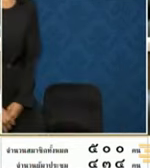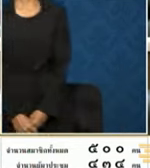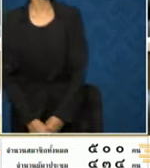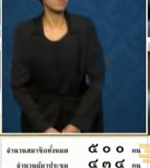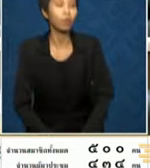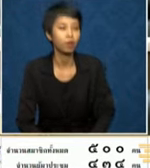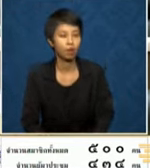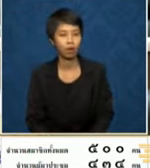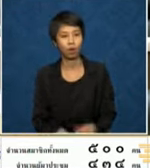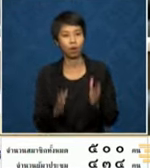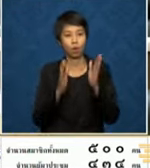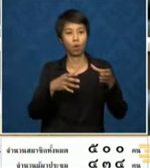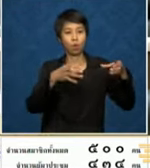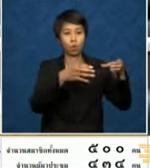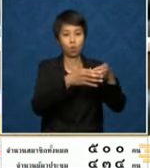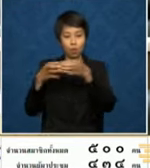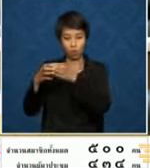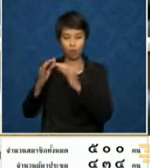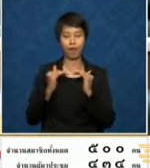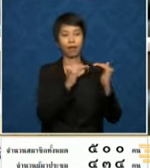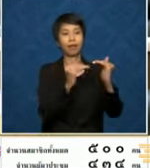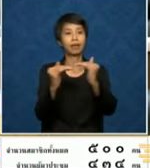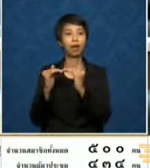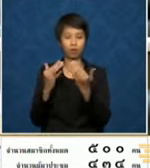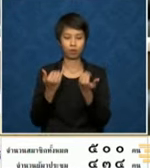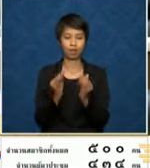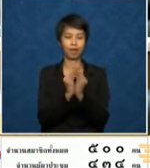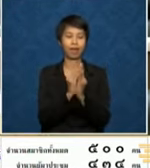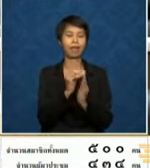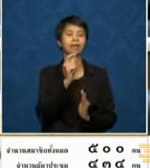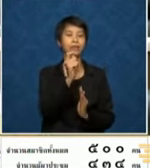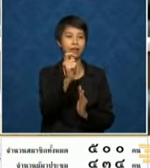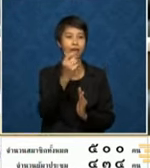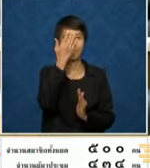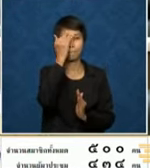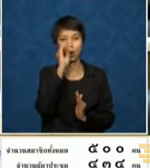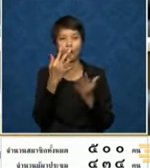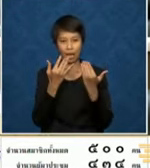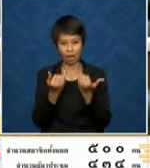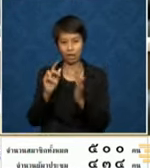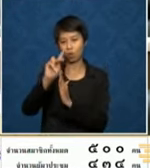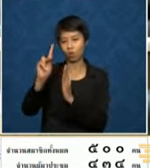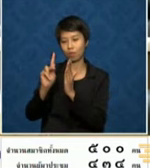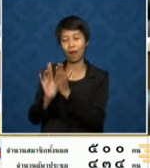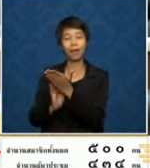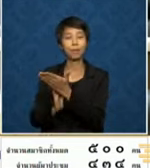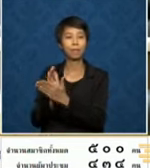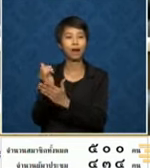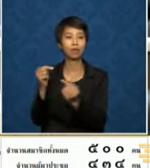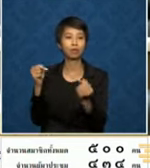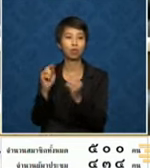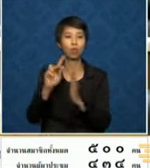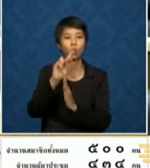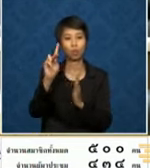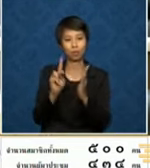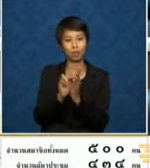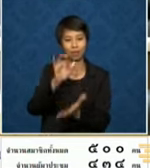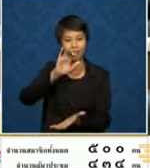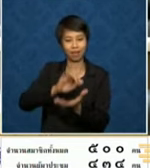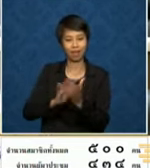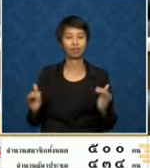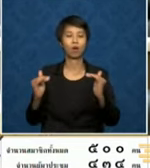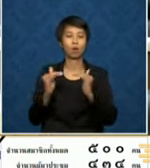างเพศตรงนี้ไม่ต้องเถียงครับท่านประธานครับผมให้เกรด A ไปได้เลยครับเพราะว่าเพิ่งผ่านกฎหมายร่างกฎหมายเท่าเทียมทาง ของกลุ่ม